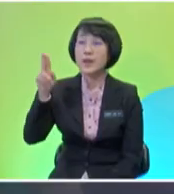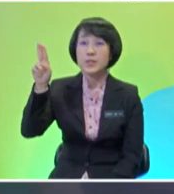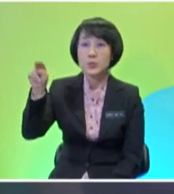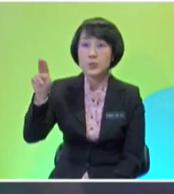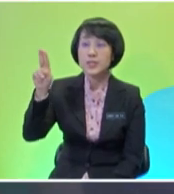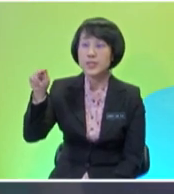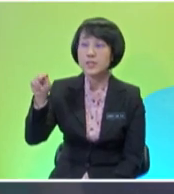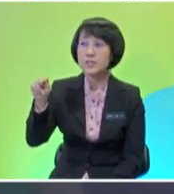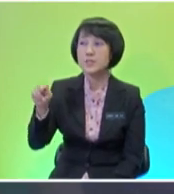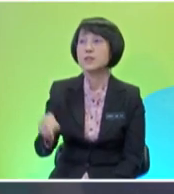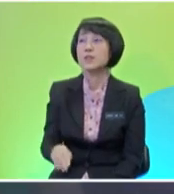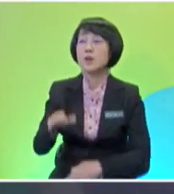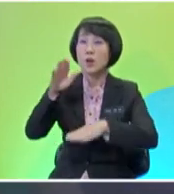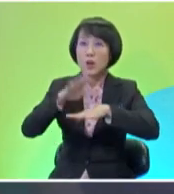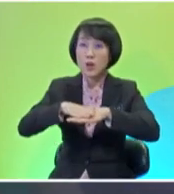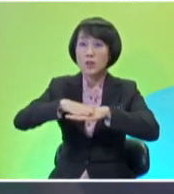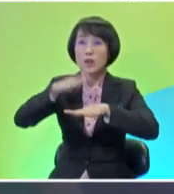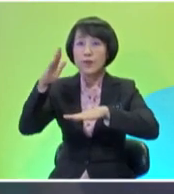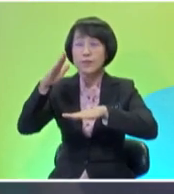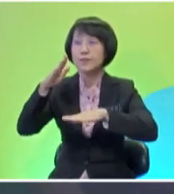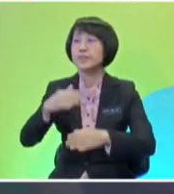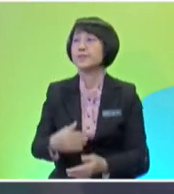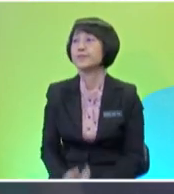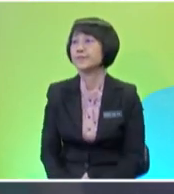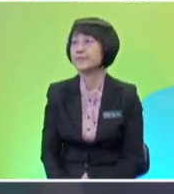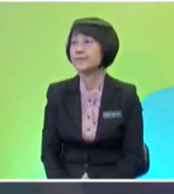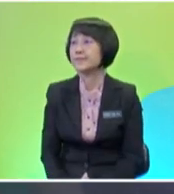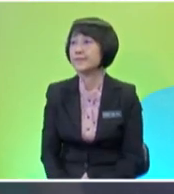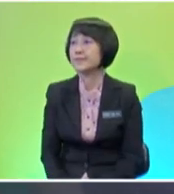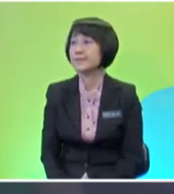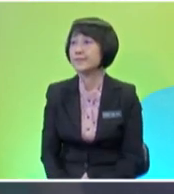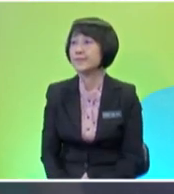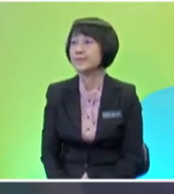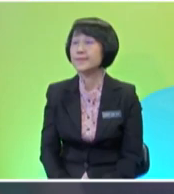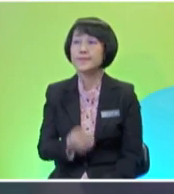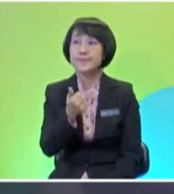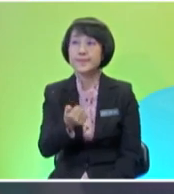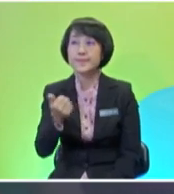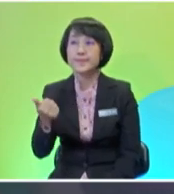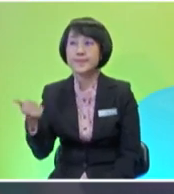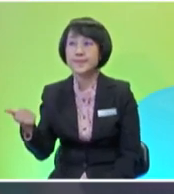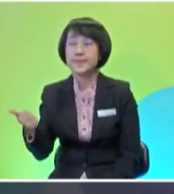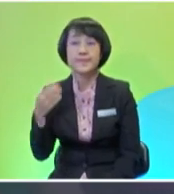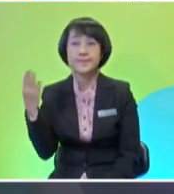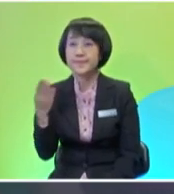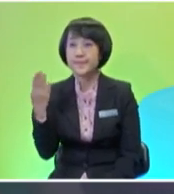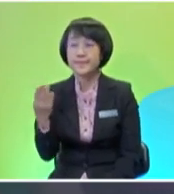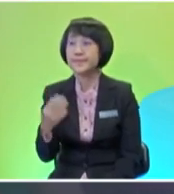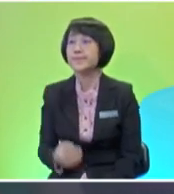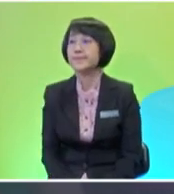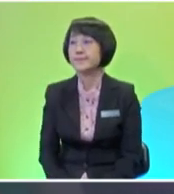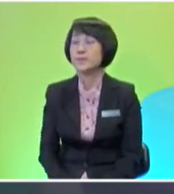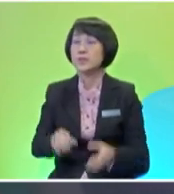dan nak pas sambung dan juga tutup. Okey, switch tersebut. Okey, alatan ni seperti biasalah sebab kita nak buat sesuatu mesti